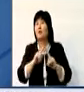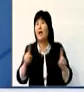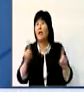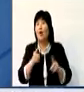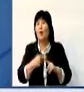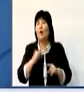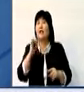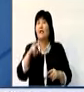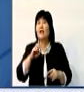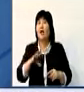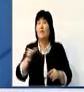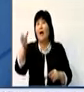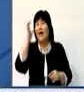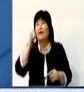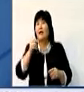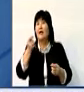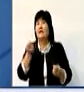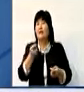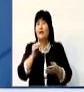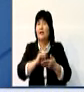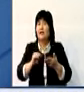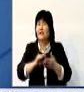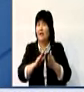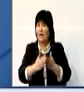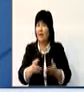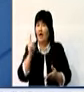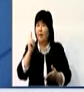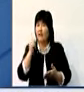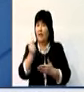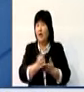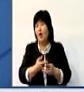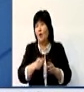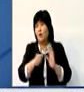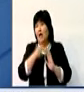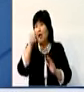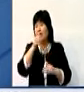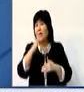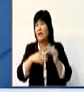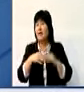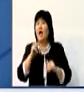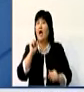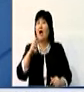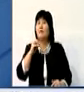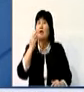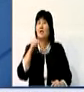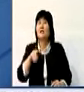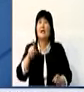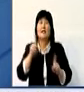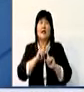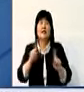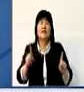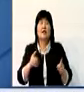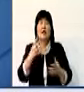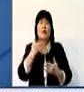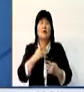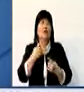Ондағы Ислам академиясында сирек кездесетін қолжазба кітаптар сақталған. Ал осыдан 6 жыл бұрын салынған ақ мешіт кез келгенді айрықша сәулетімен